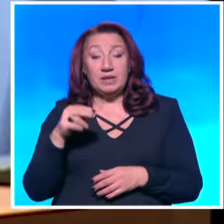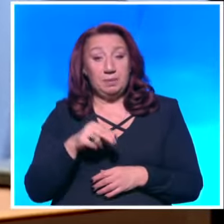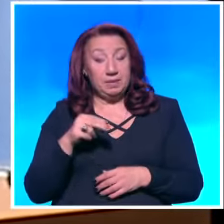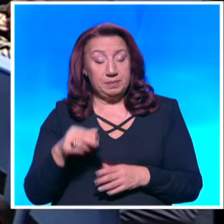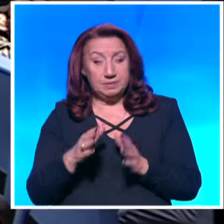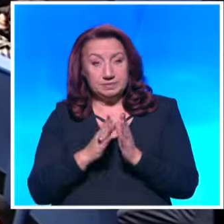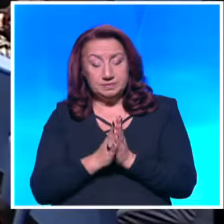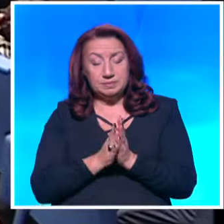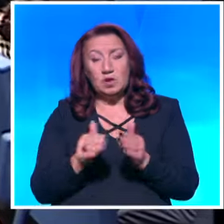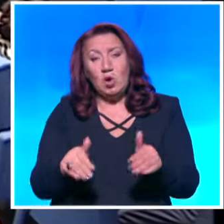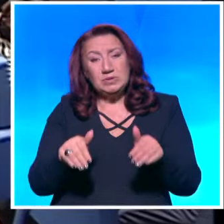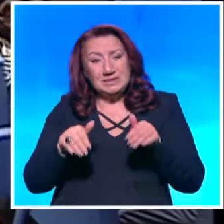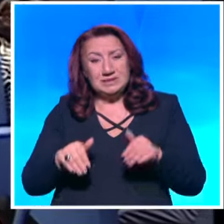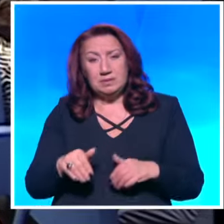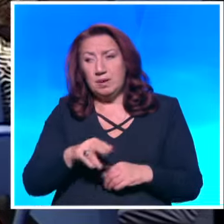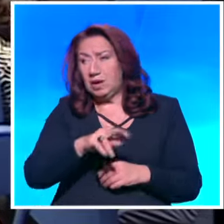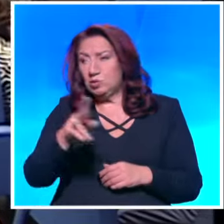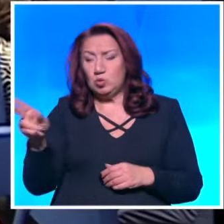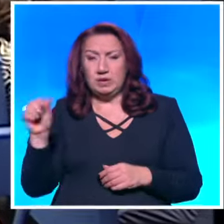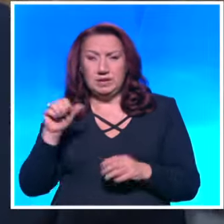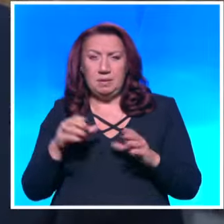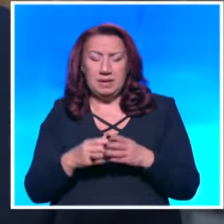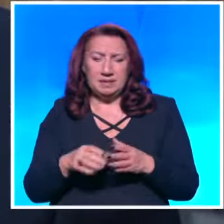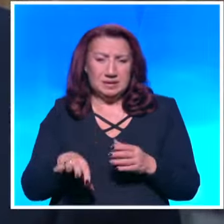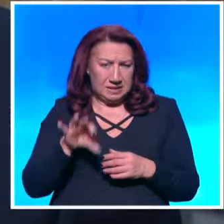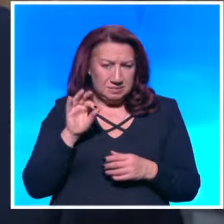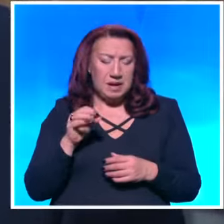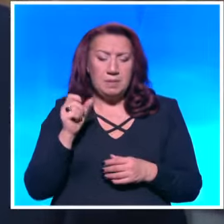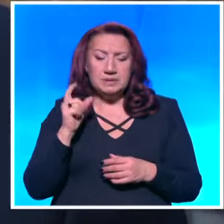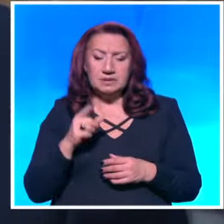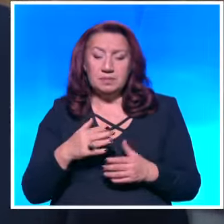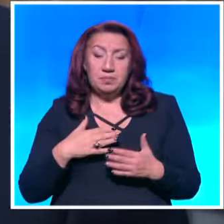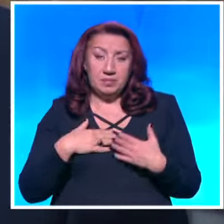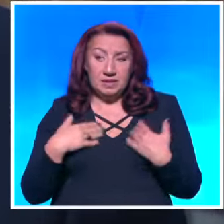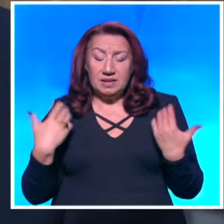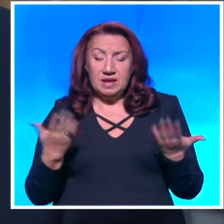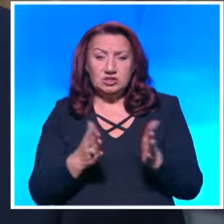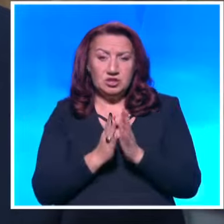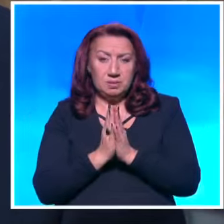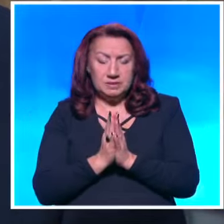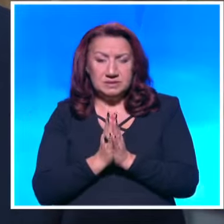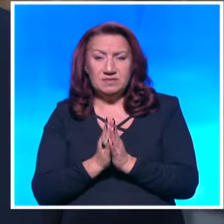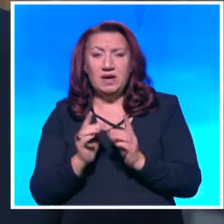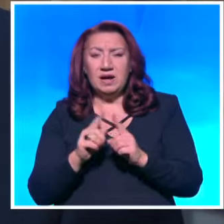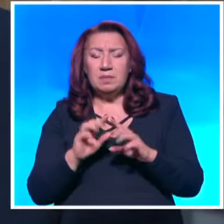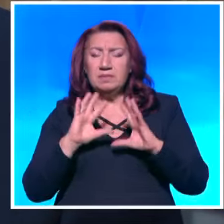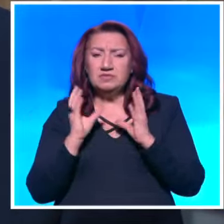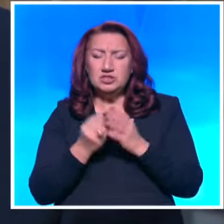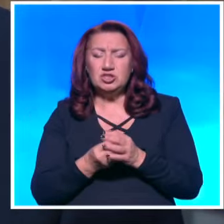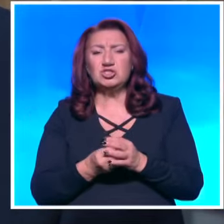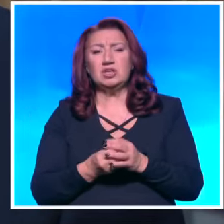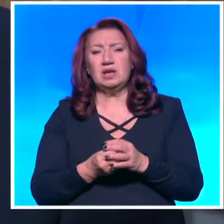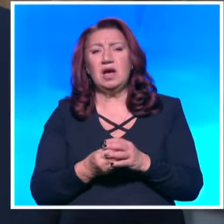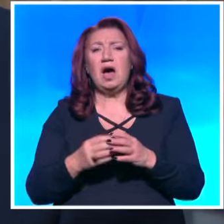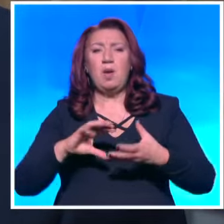останалите формации за да се избере председател нашият призив и той е много сериозен към всички политически сили да оттеглят техните